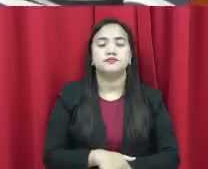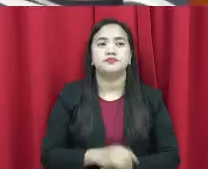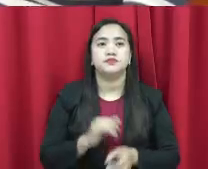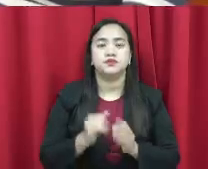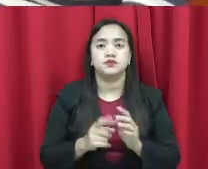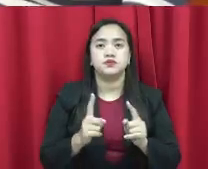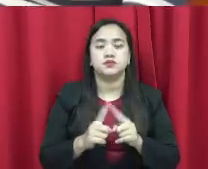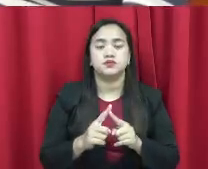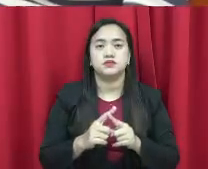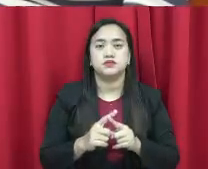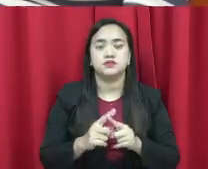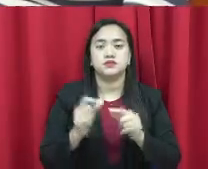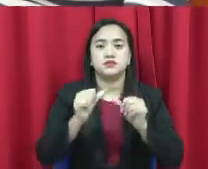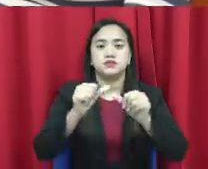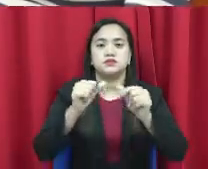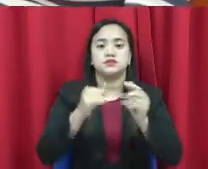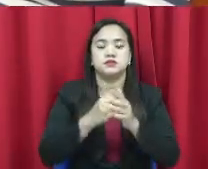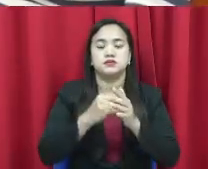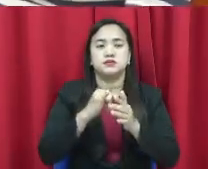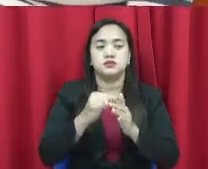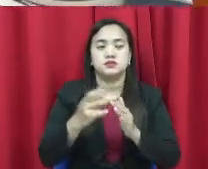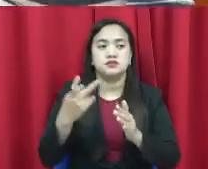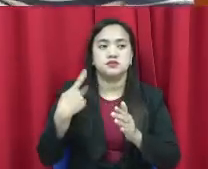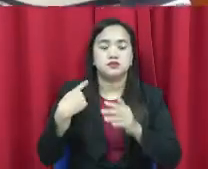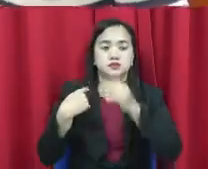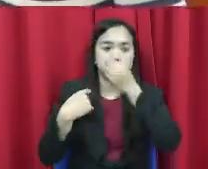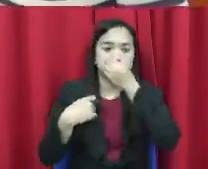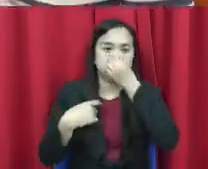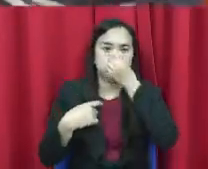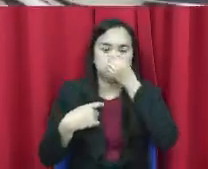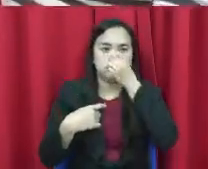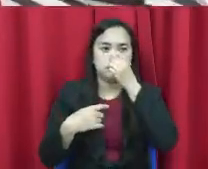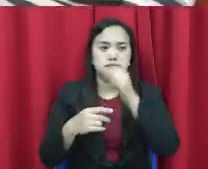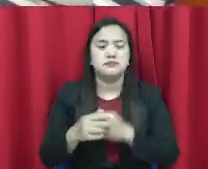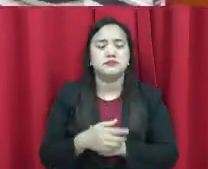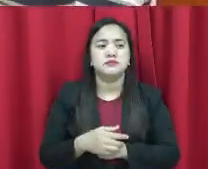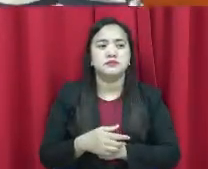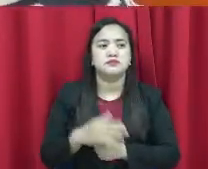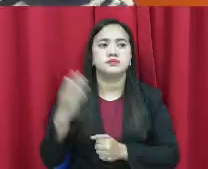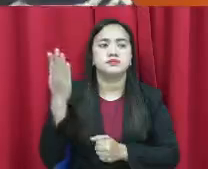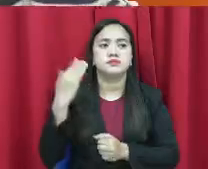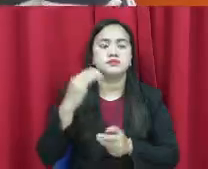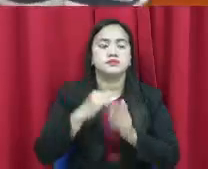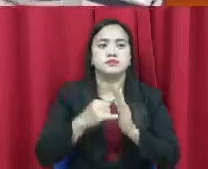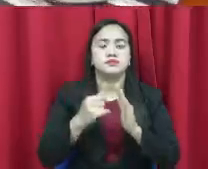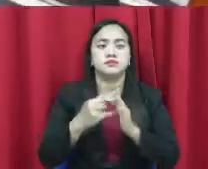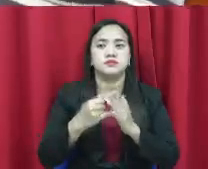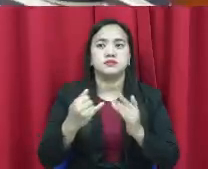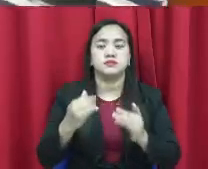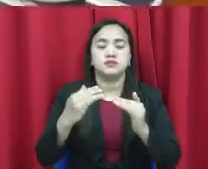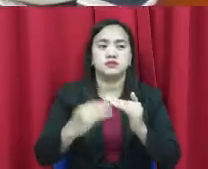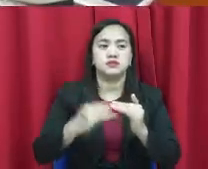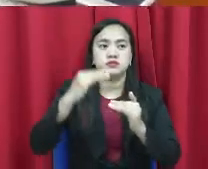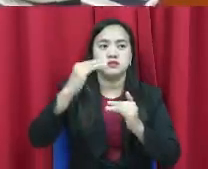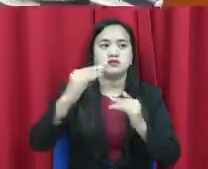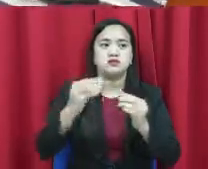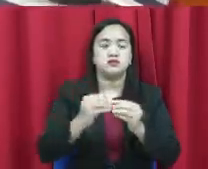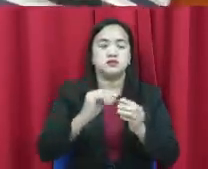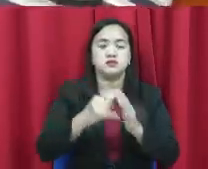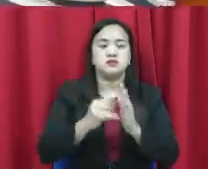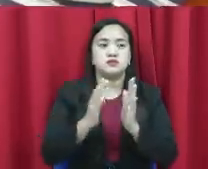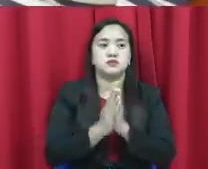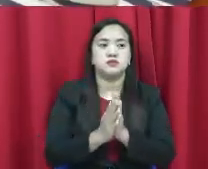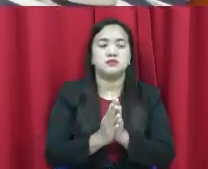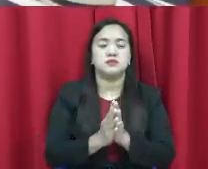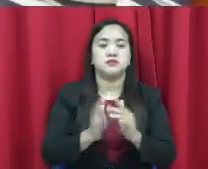Exel pa natin konting patience lang dati Yes ma'am dati konting patience lang i- Exel pa po natin dati konting prayer